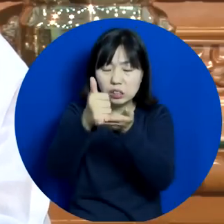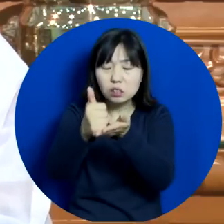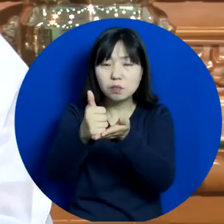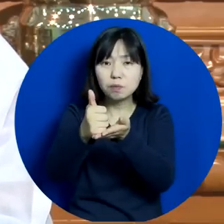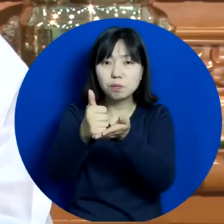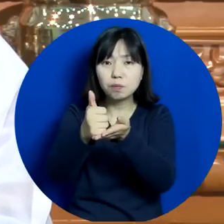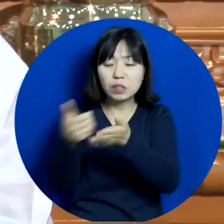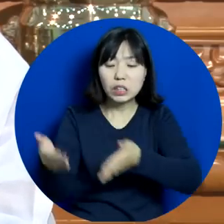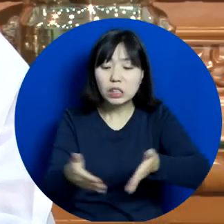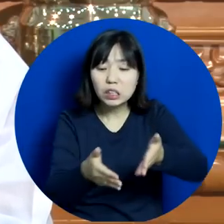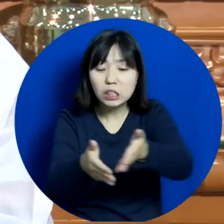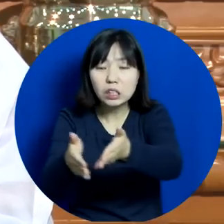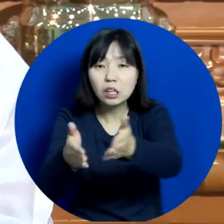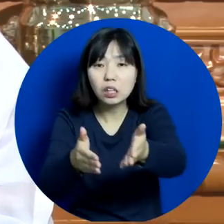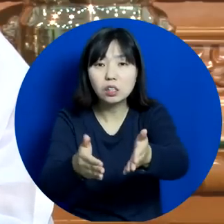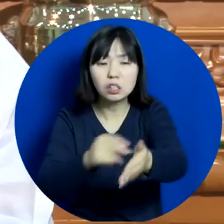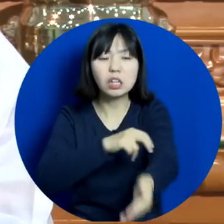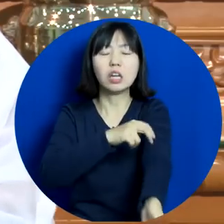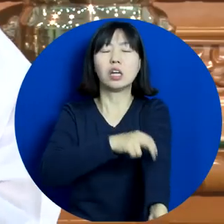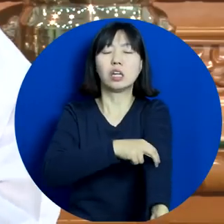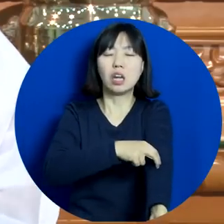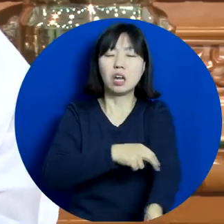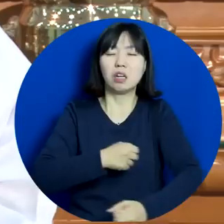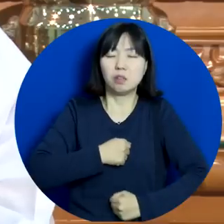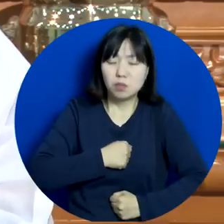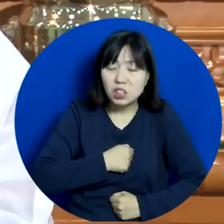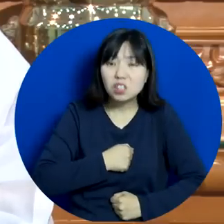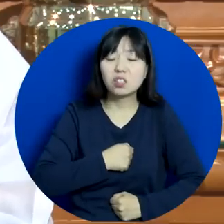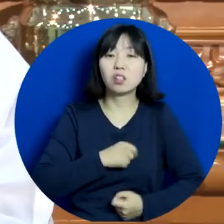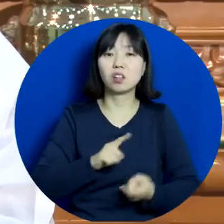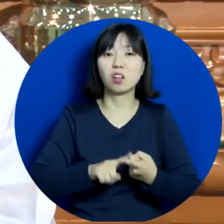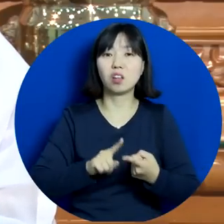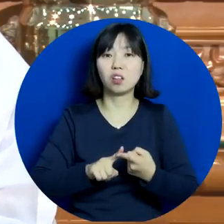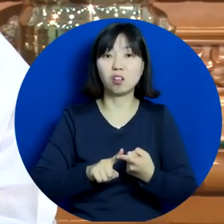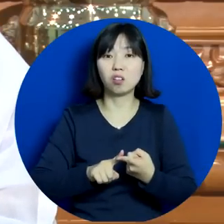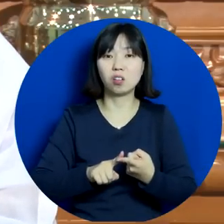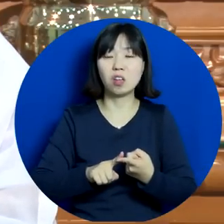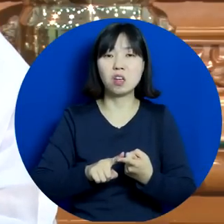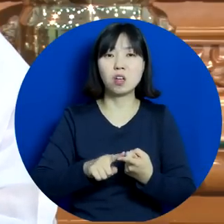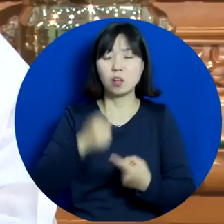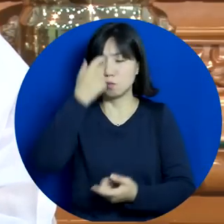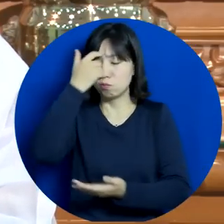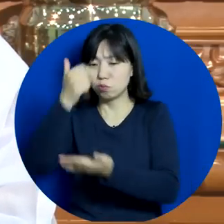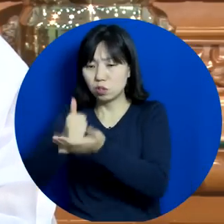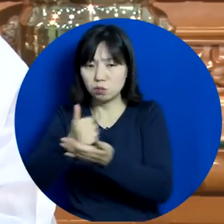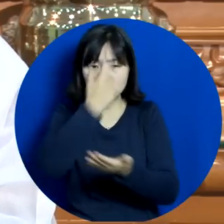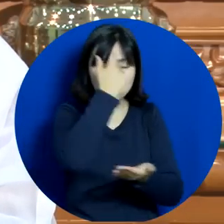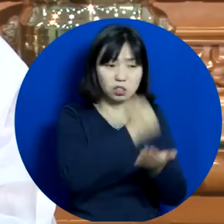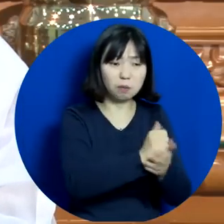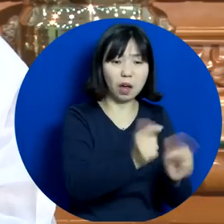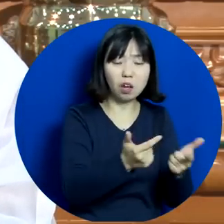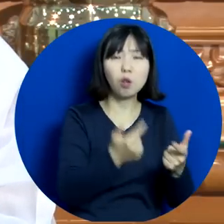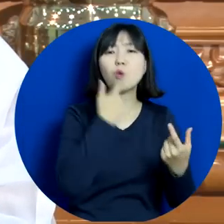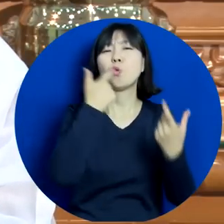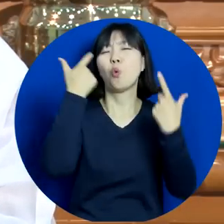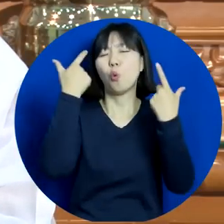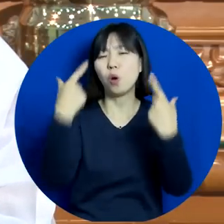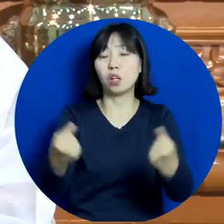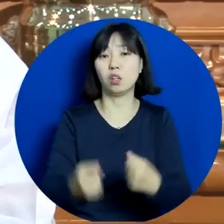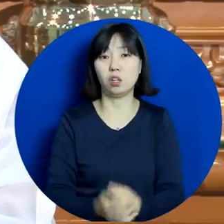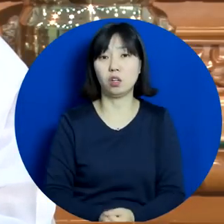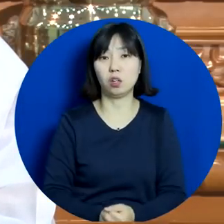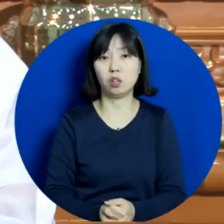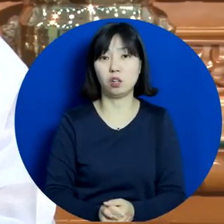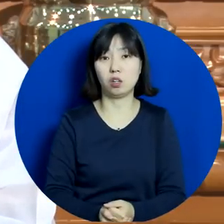관계가 없는 거예요. 지키면 같이 지켜야 되고 그래요. 여러분들이 술 먹고 성불할 수 있으면 스님이 술